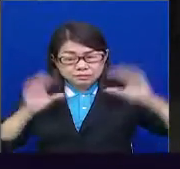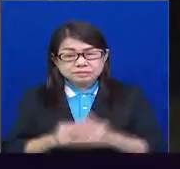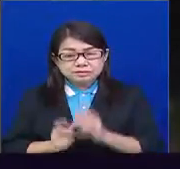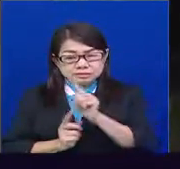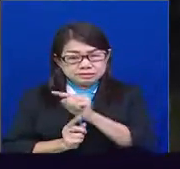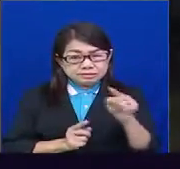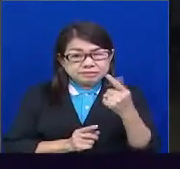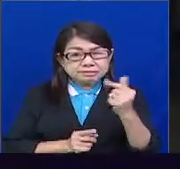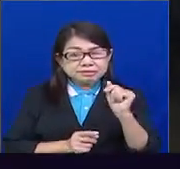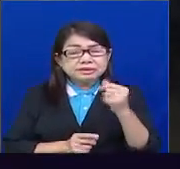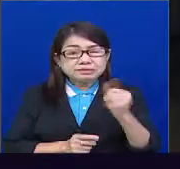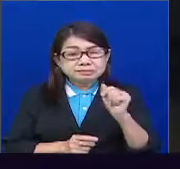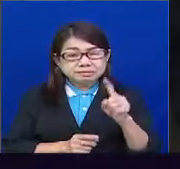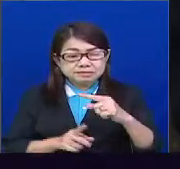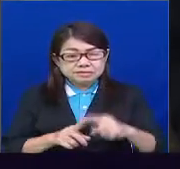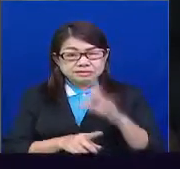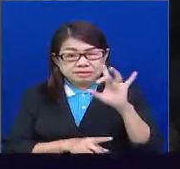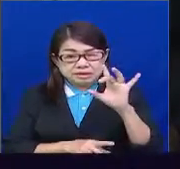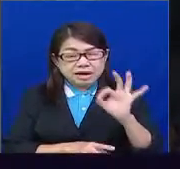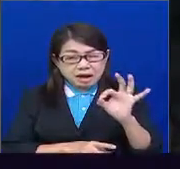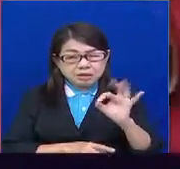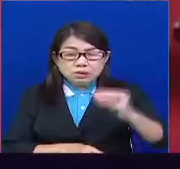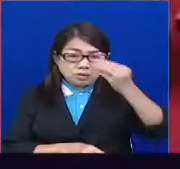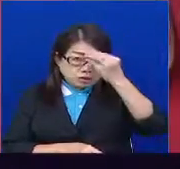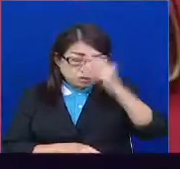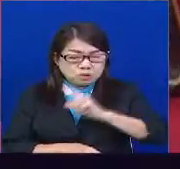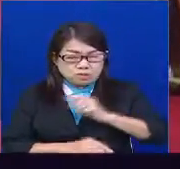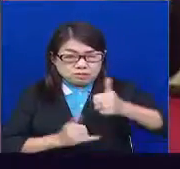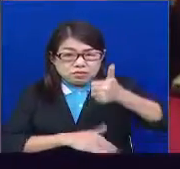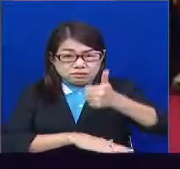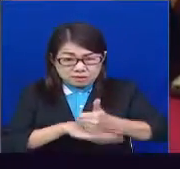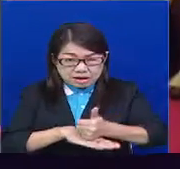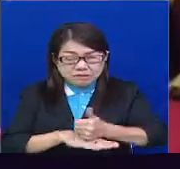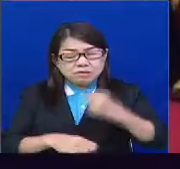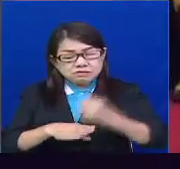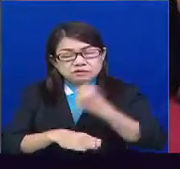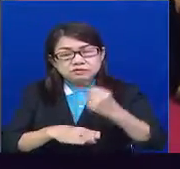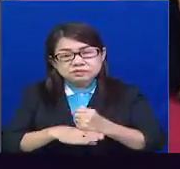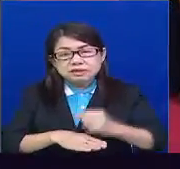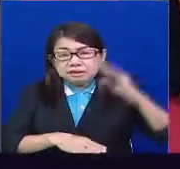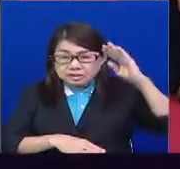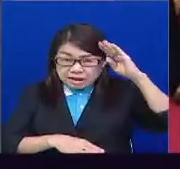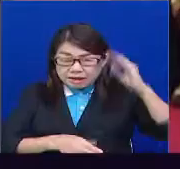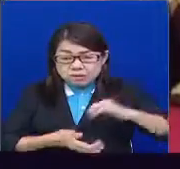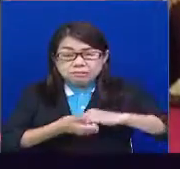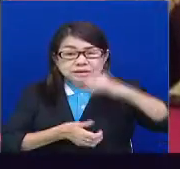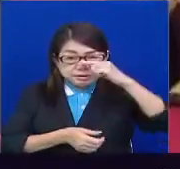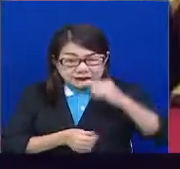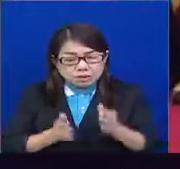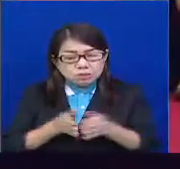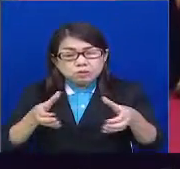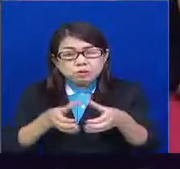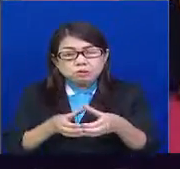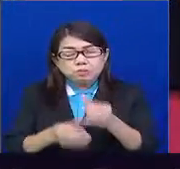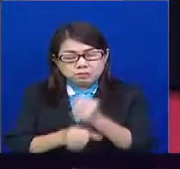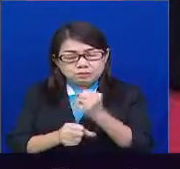ร่วมเป็นเจ้าภาพในการจัดฝึกร่วมระหว่างคณะทำงานผู้เชี่ยวชาญด้านการแพทย์ทหารและคณะทำงานผู้เชี่ยวชาญด้านการให้